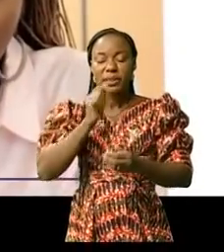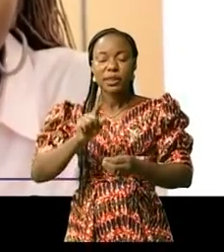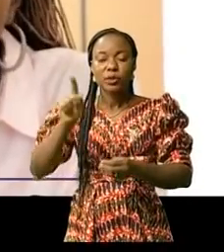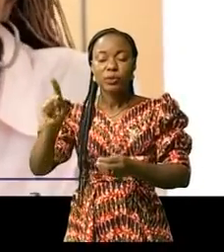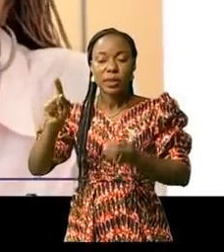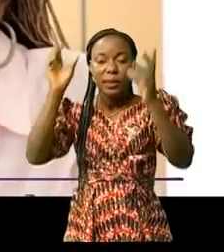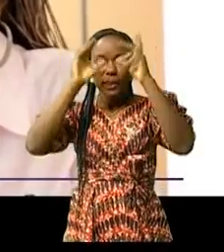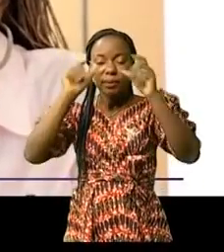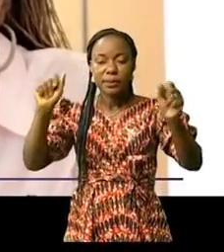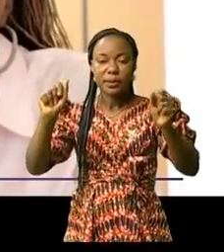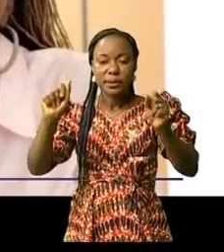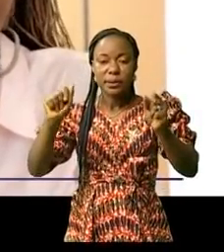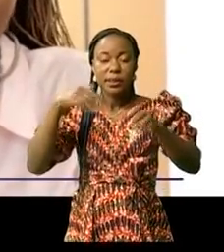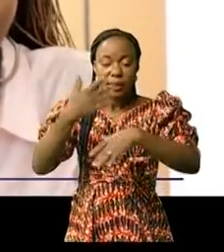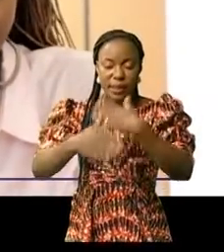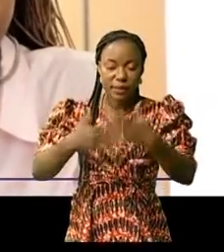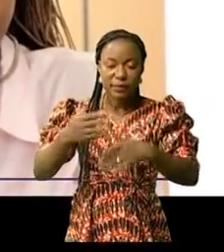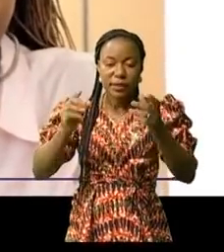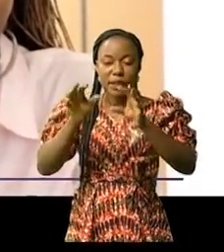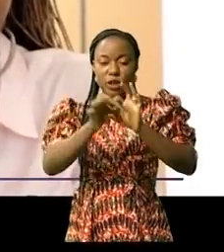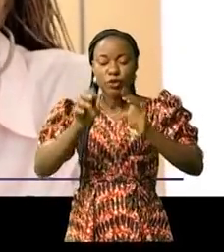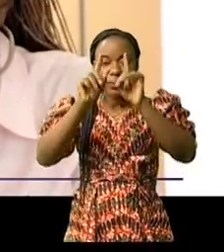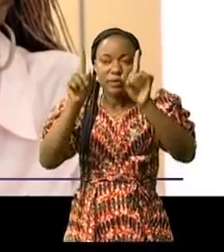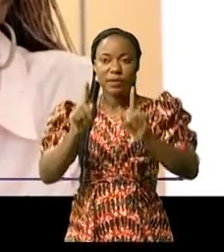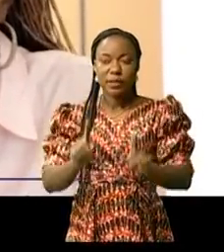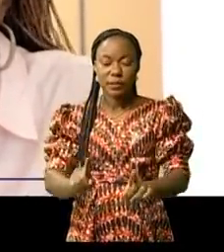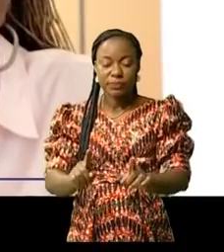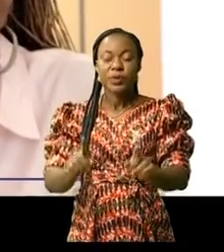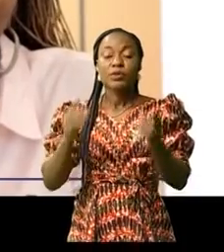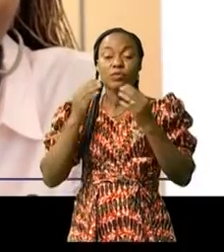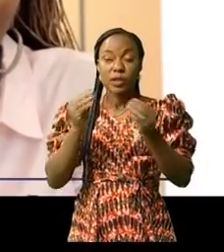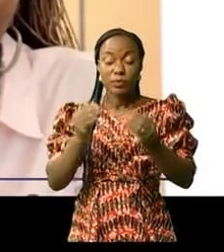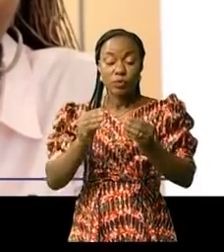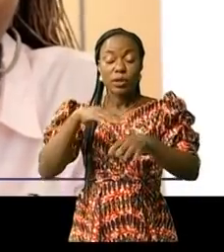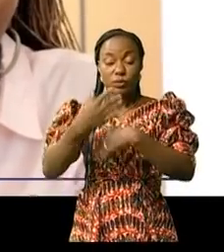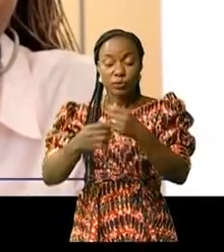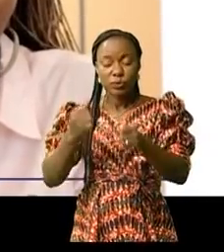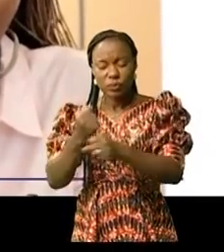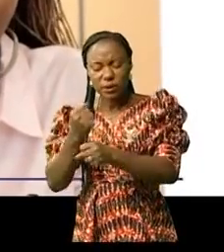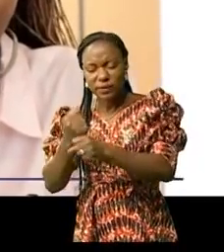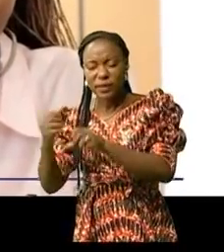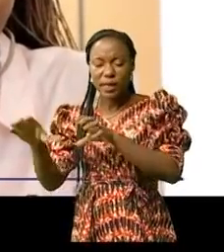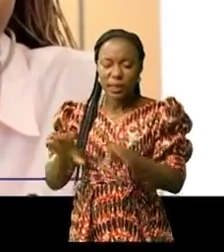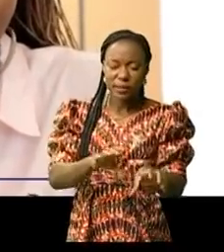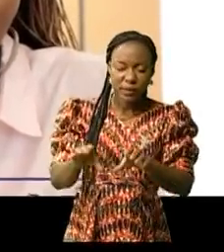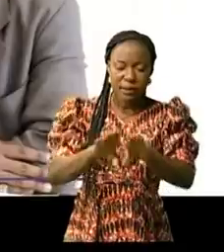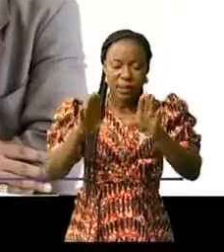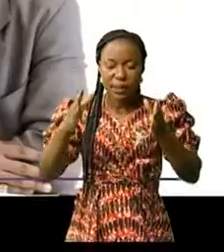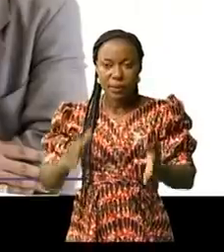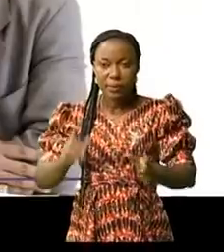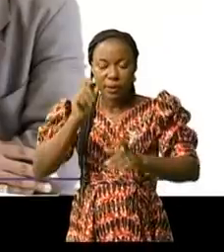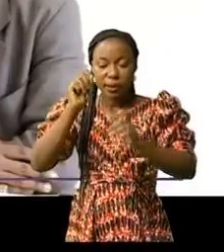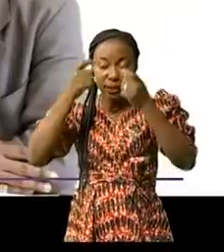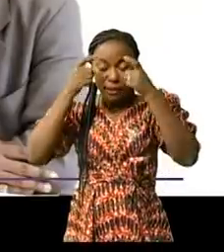la participation de tous les jeunes à toutes les séries d'activités de la table de décider